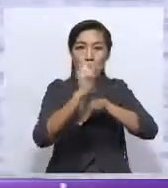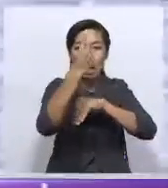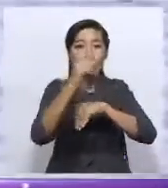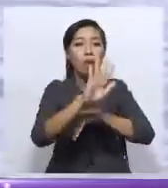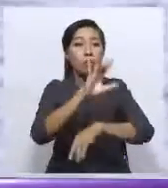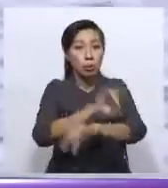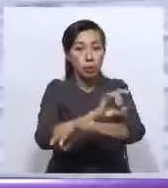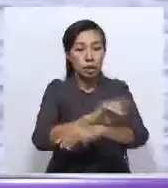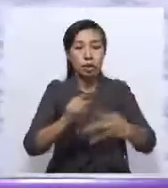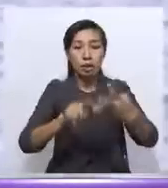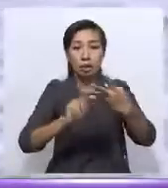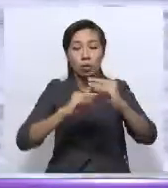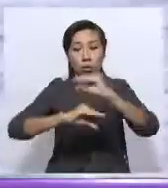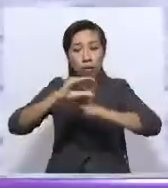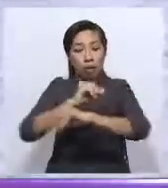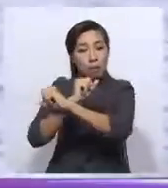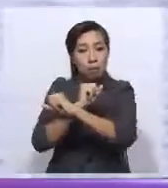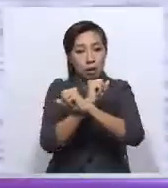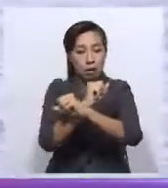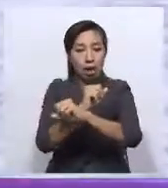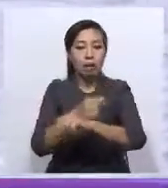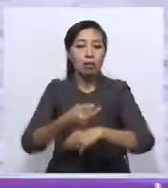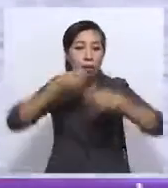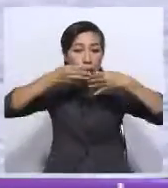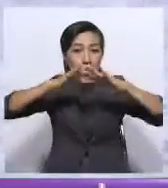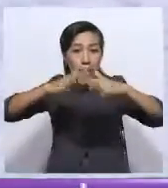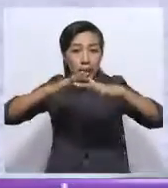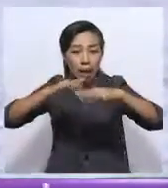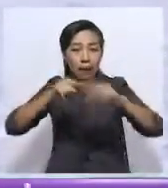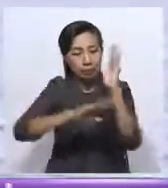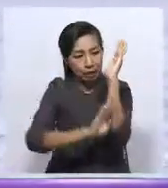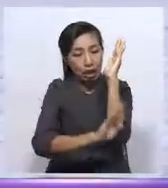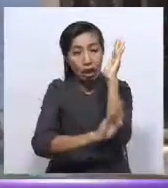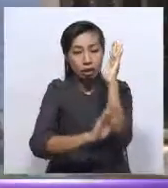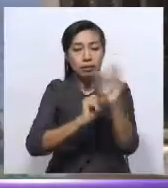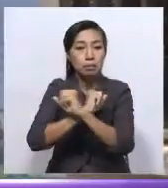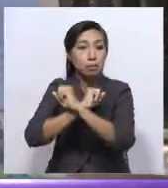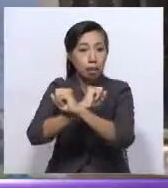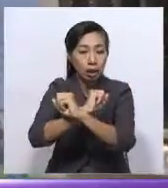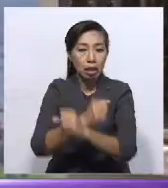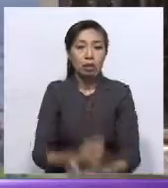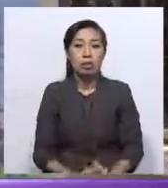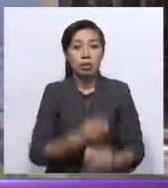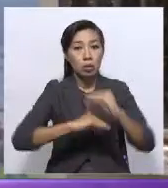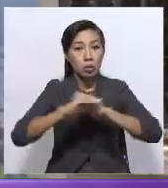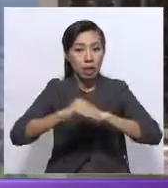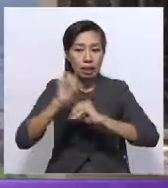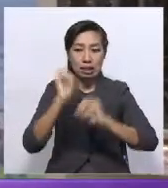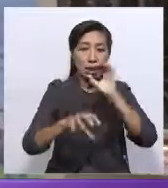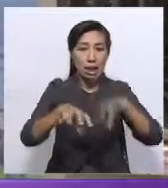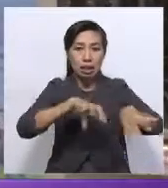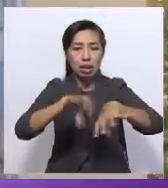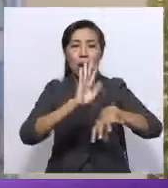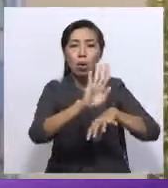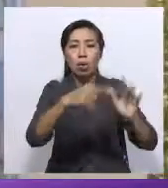งการป้องกันและแก้ไขปัญหาการกัดเซาะชายฝั่งทะเลอ่าวไทยฝั่งตะวันตกโครงการบริหารจัดการขยะจังหวัดสมุ